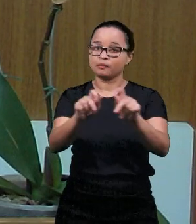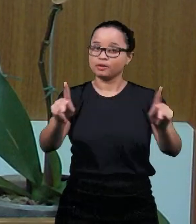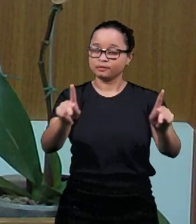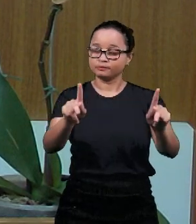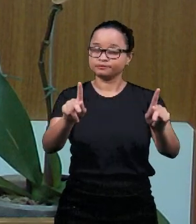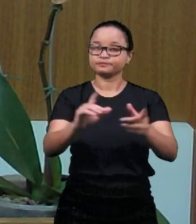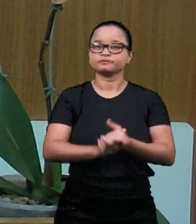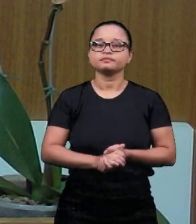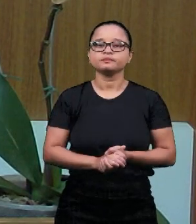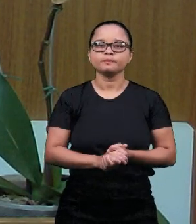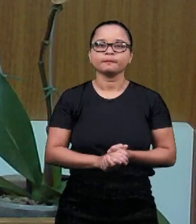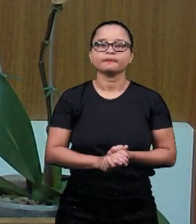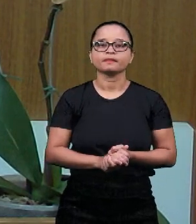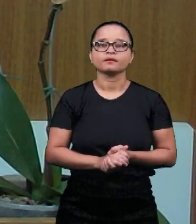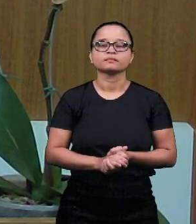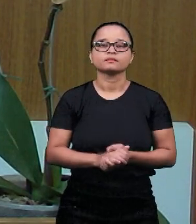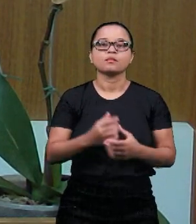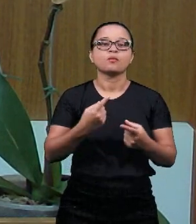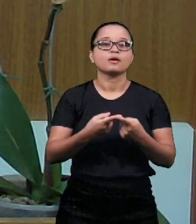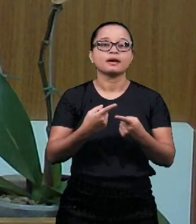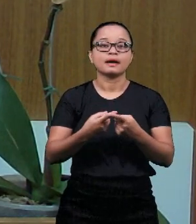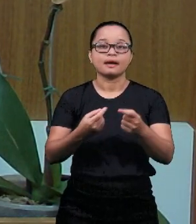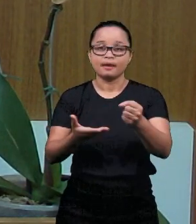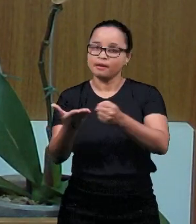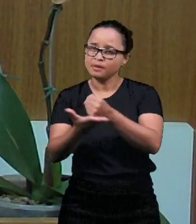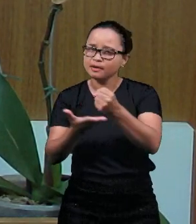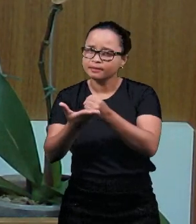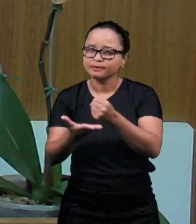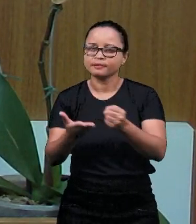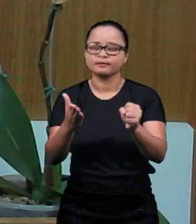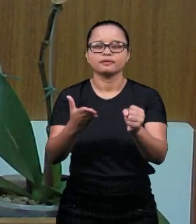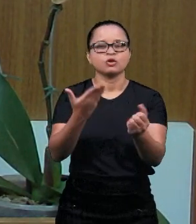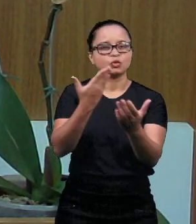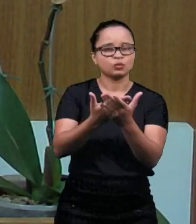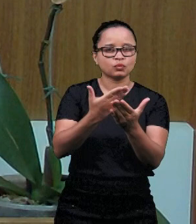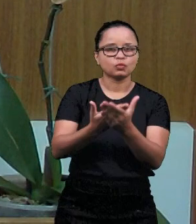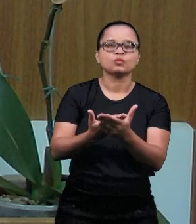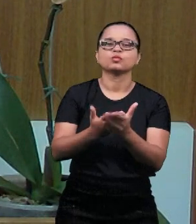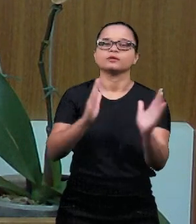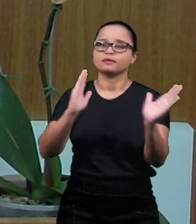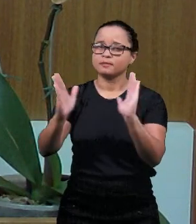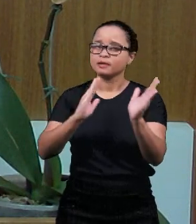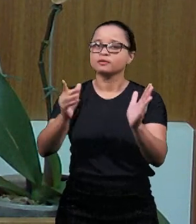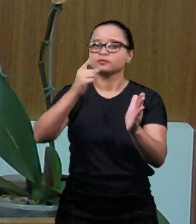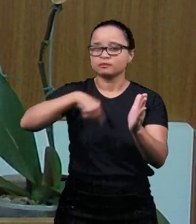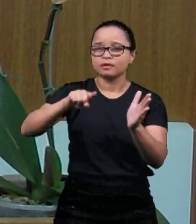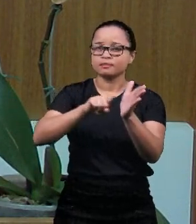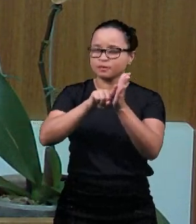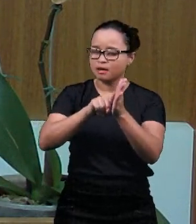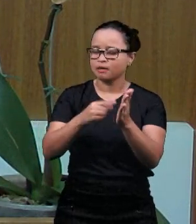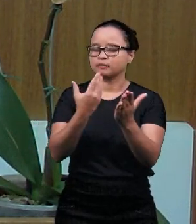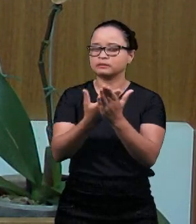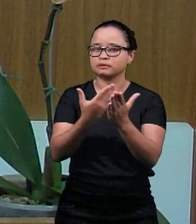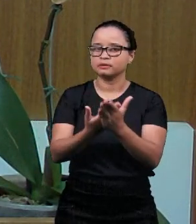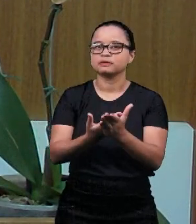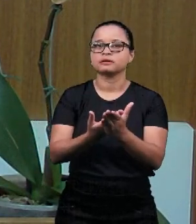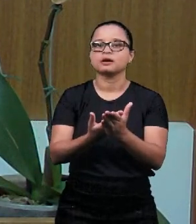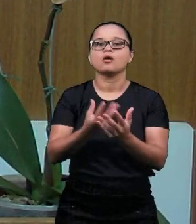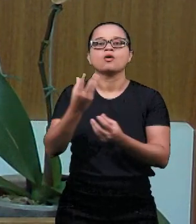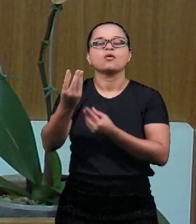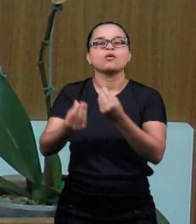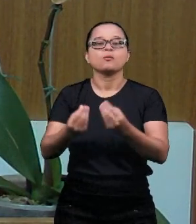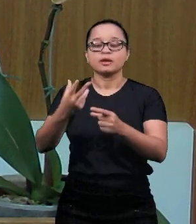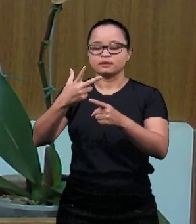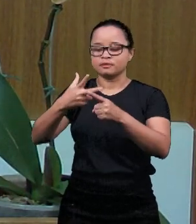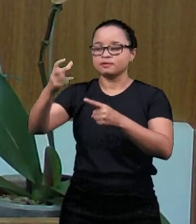l'étude que nous faisons ces derniers jours. Ils ont vaincu par le sang de l'agneau et par la parole de leur témoignage. Ils n'ont pas